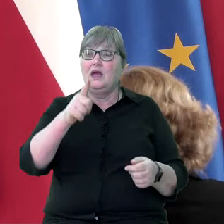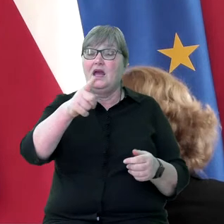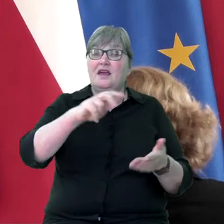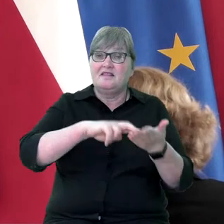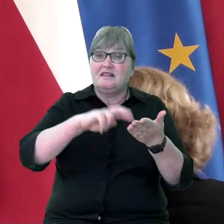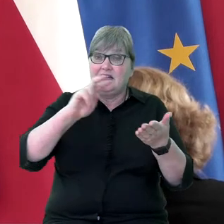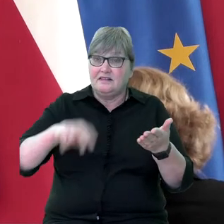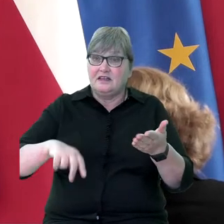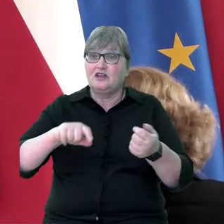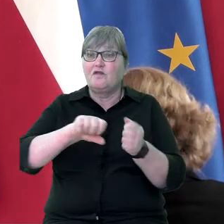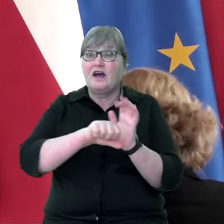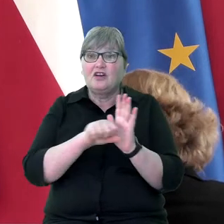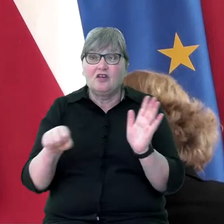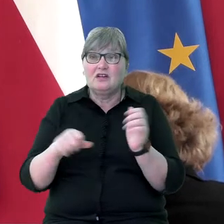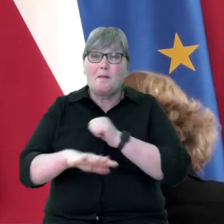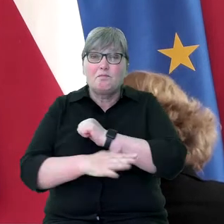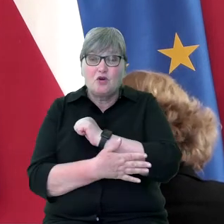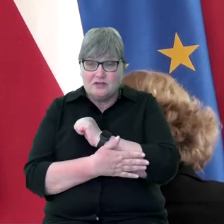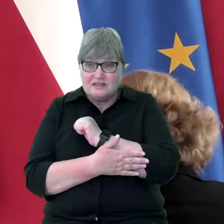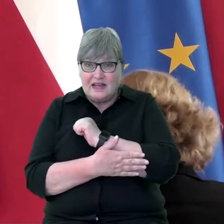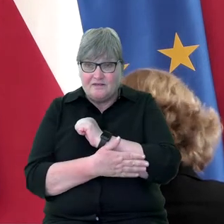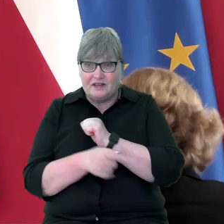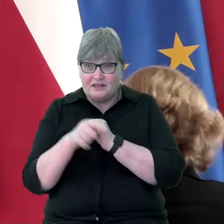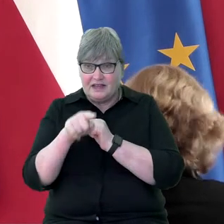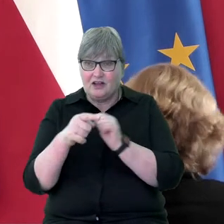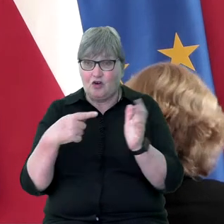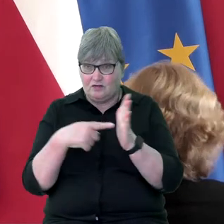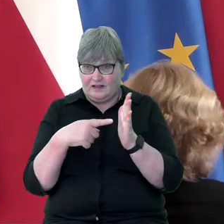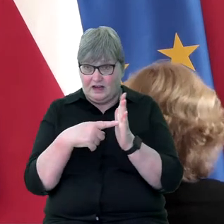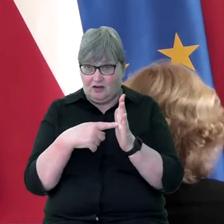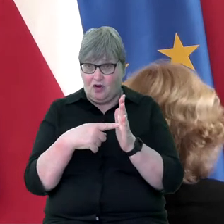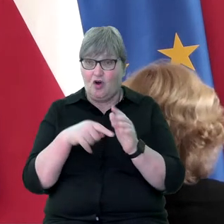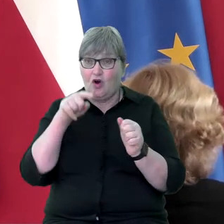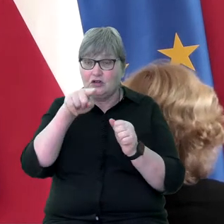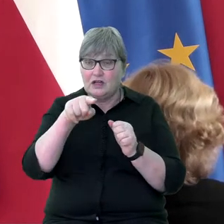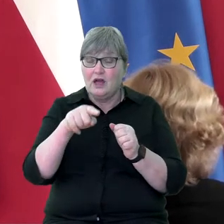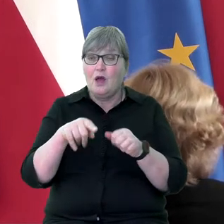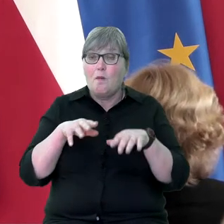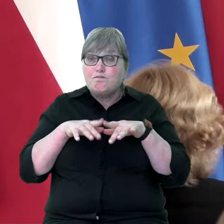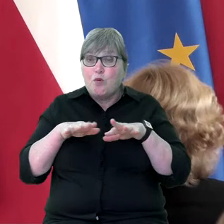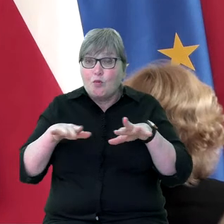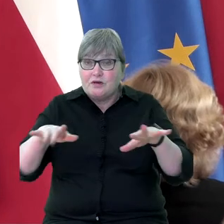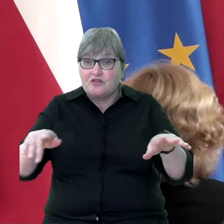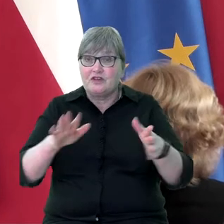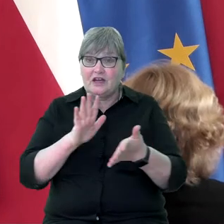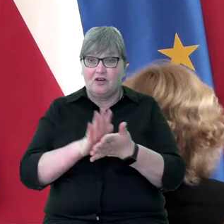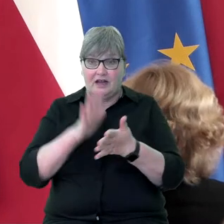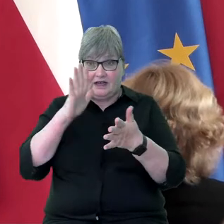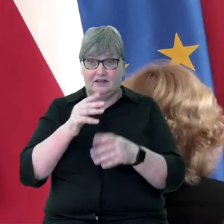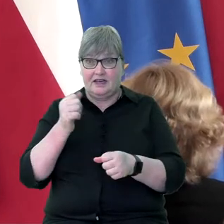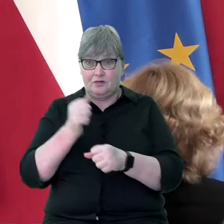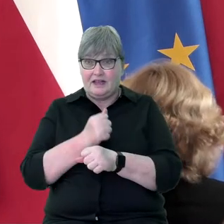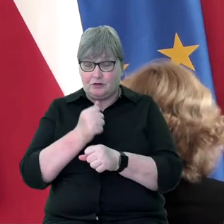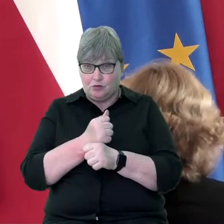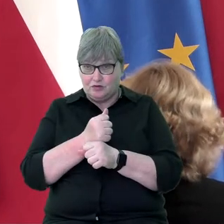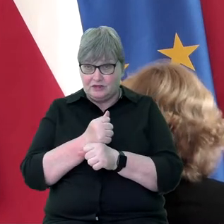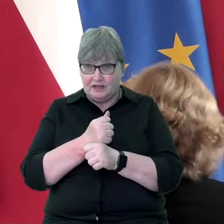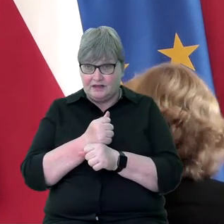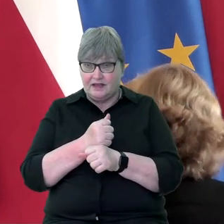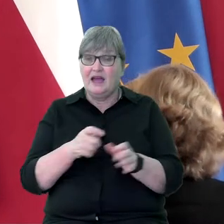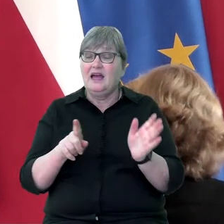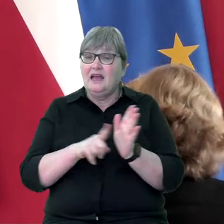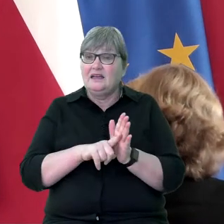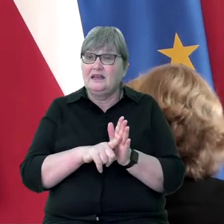fundamentalnego celu, jaki przyświecał służbie, czyli publicznego charakteru zatrudnienia na stanowiskach urzędniczych na rzecz